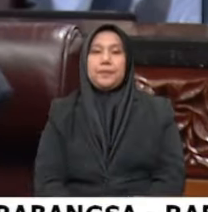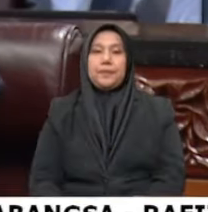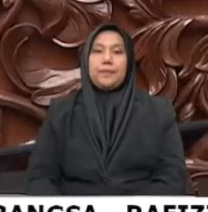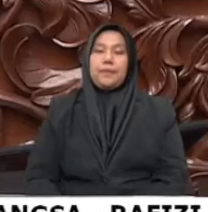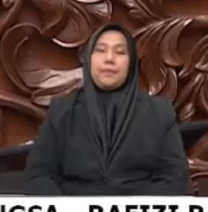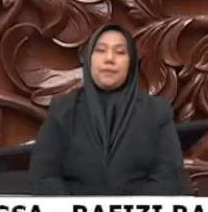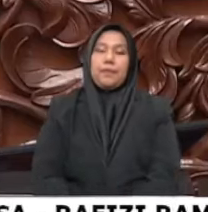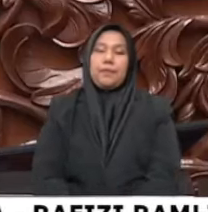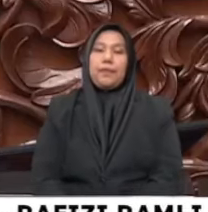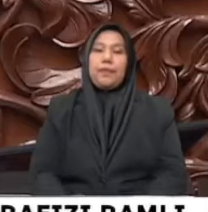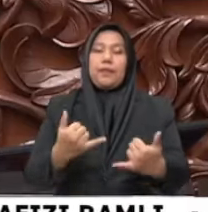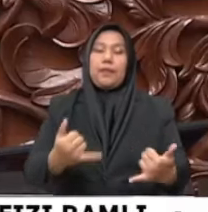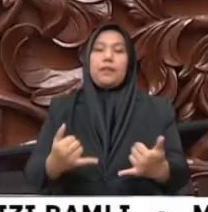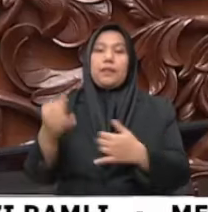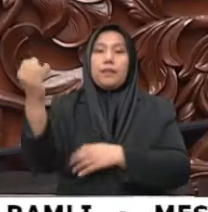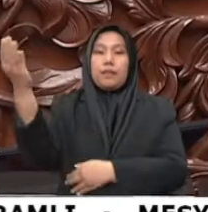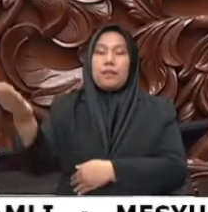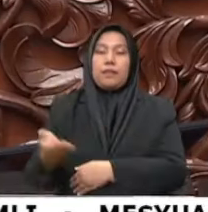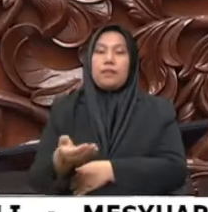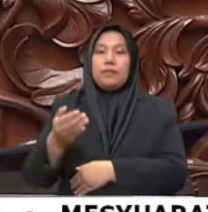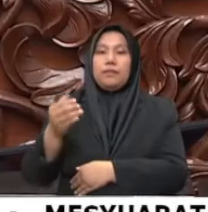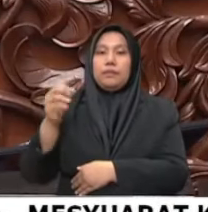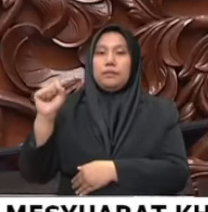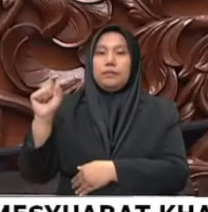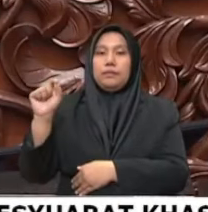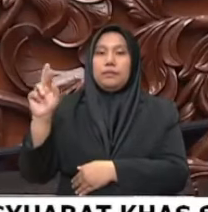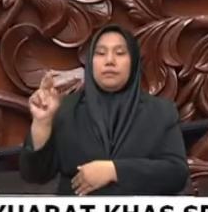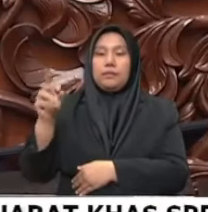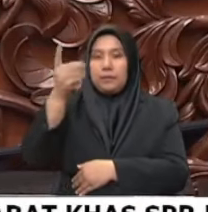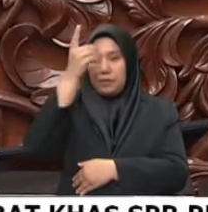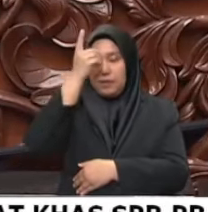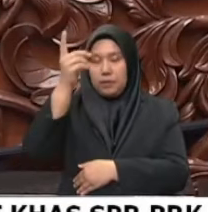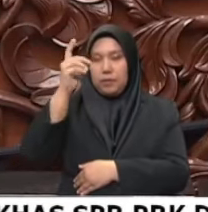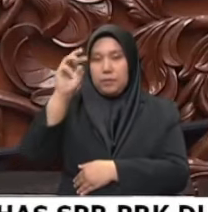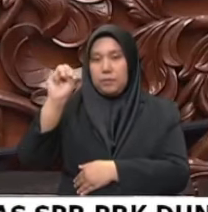saya jemput Senator Datuk Seri Dr. Mujahid bin Yusof.